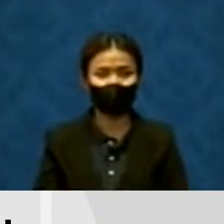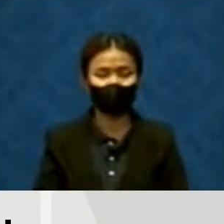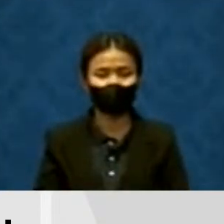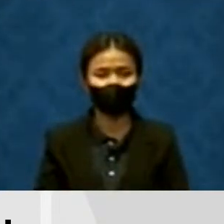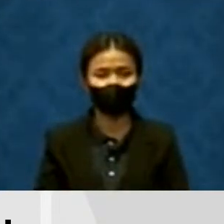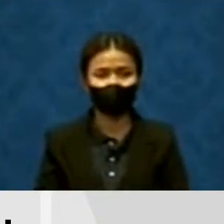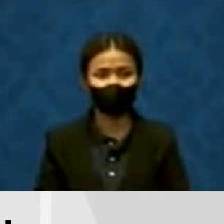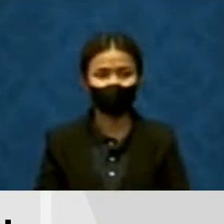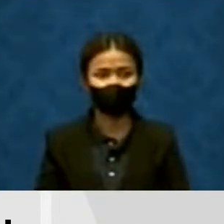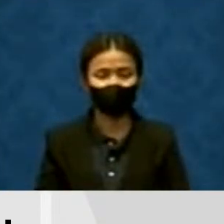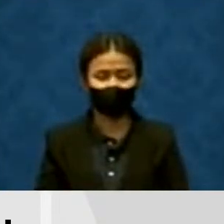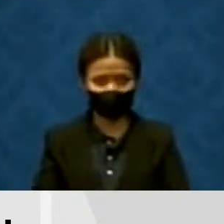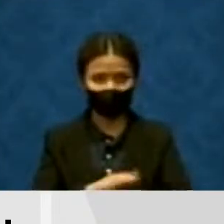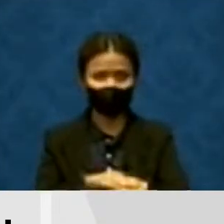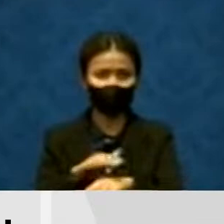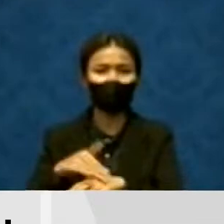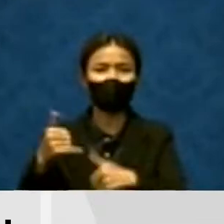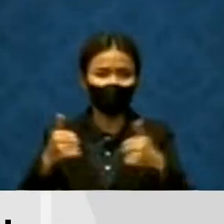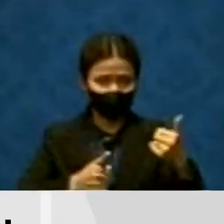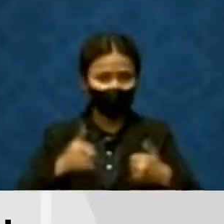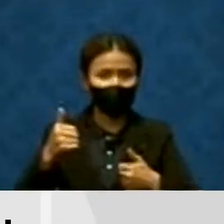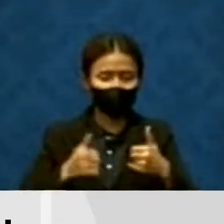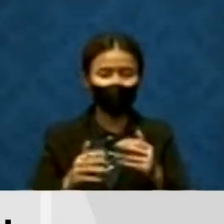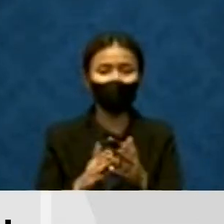ว่าสมัยหน้านี่จะรอดเปล่าอ่ะ